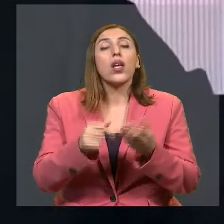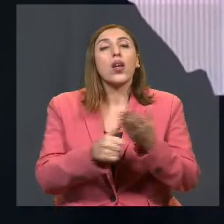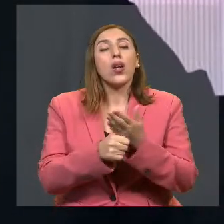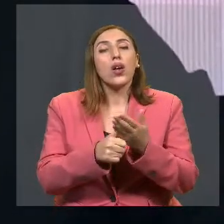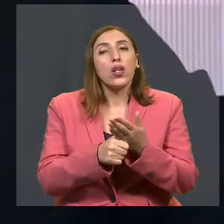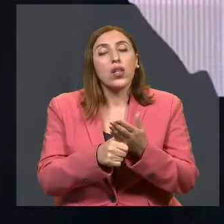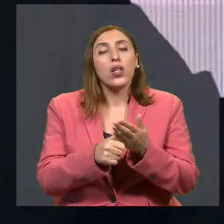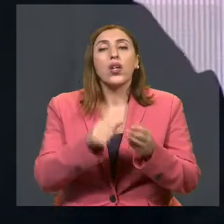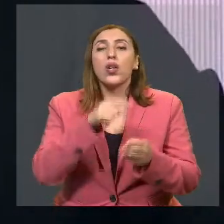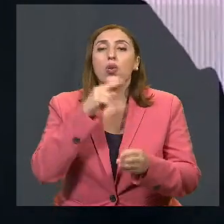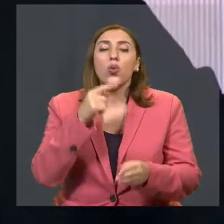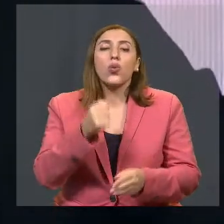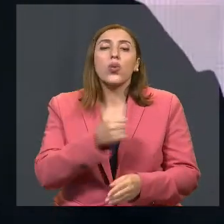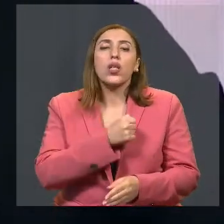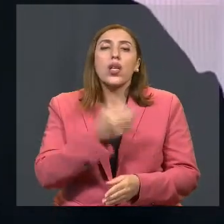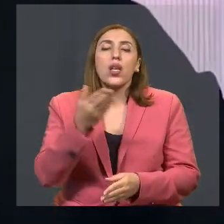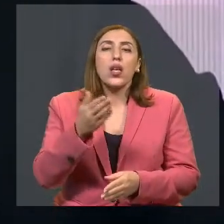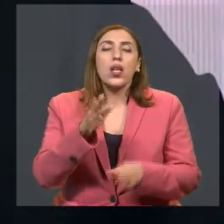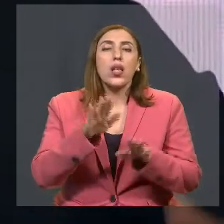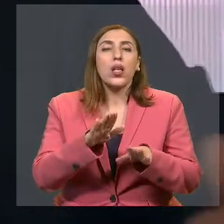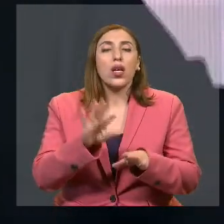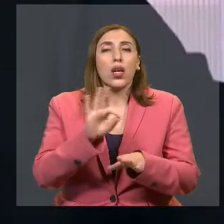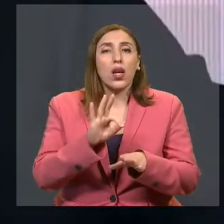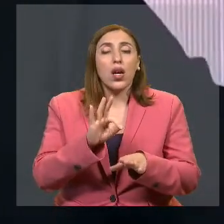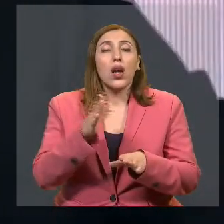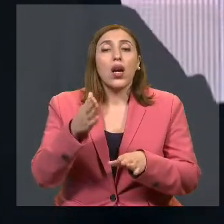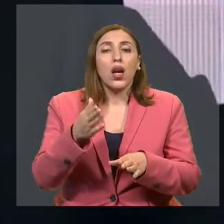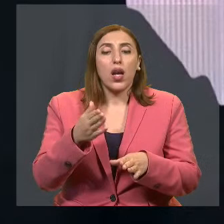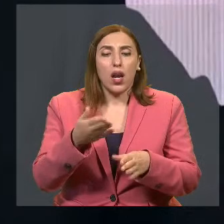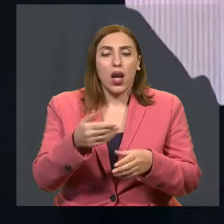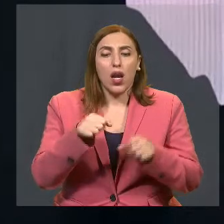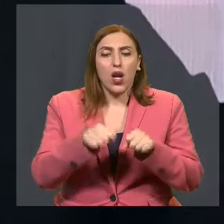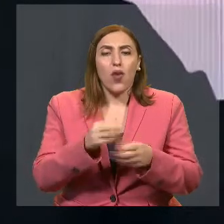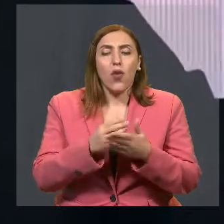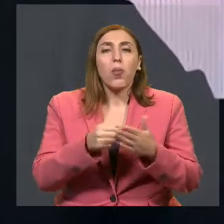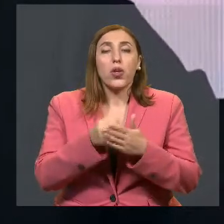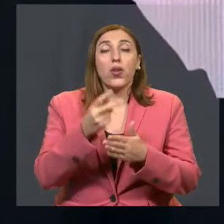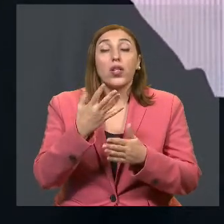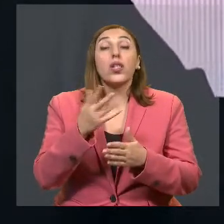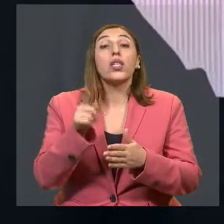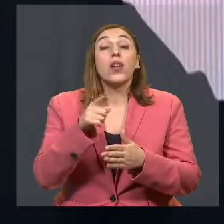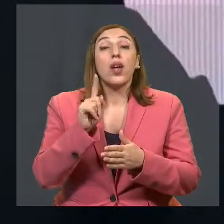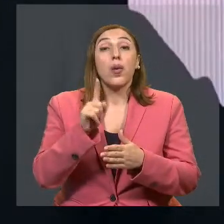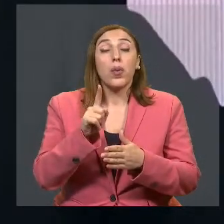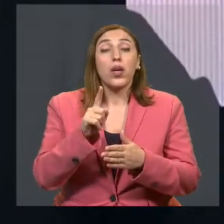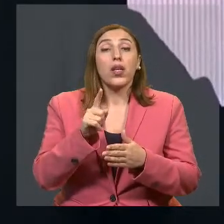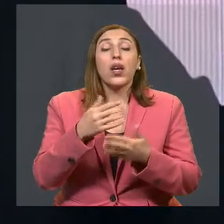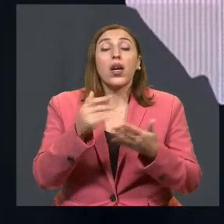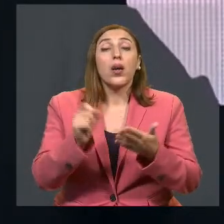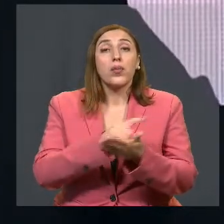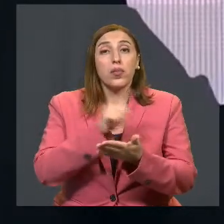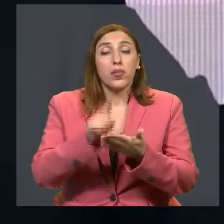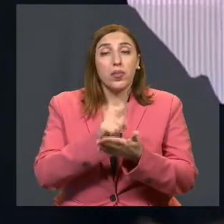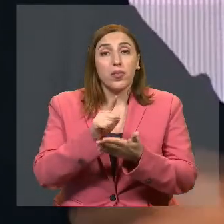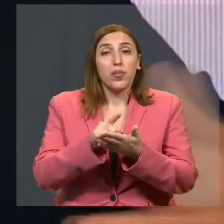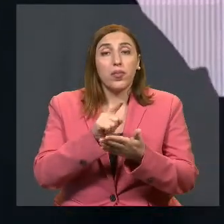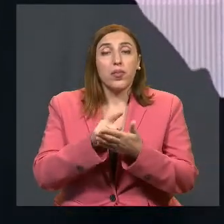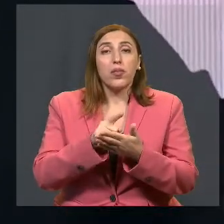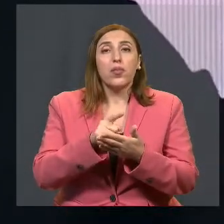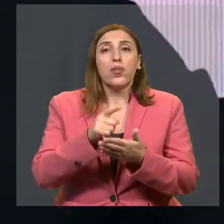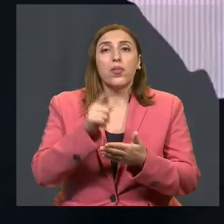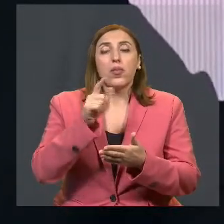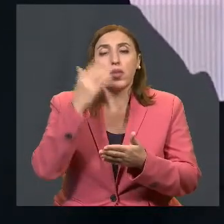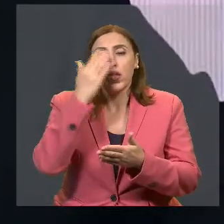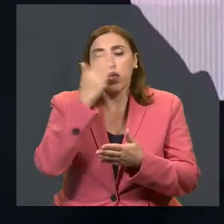մեր խաղապահների մանդատի հետ։ Մանդատը դեռ ուժի մեջ է, բայց հումանիտար բնույթի հարցերը, այնտեղ ցանկացած տեսակի էթնիկ